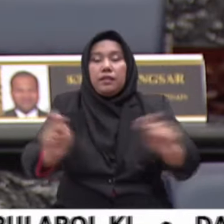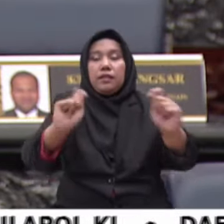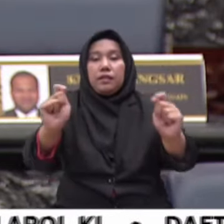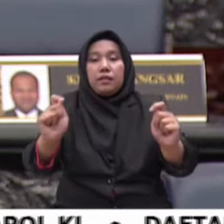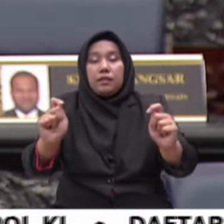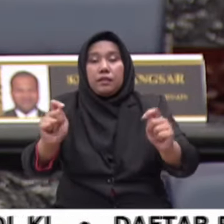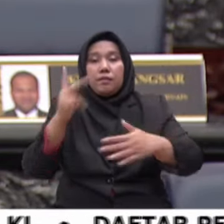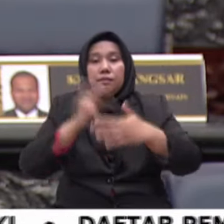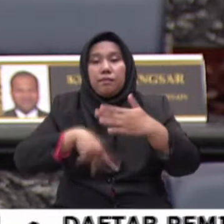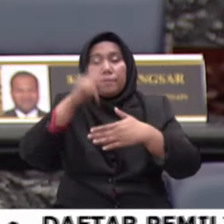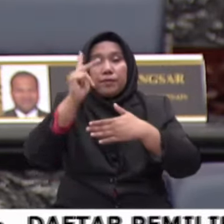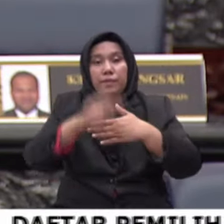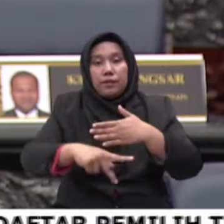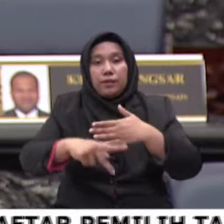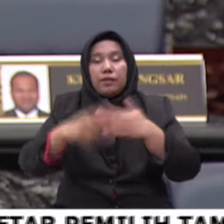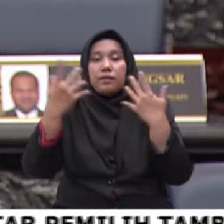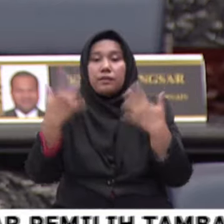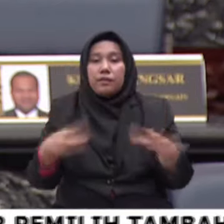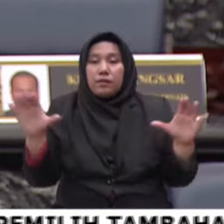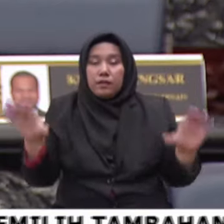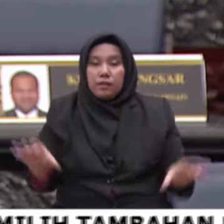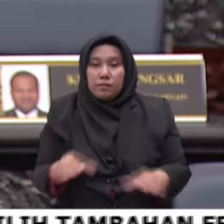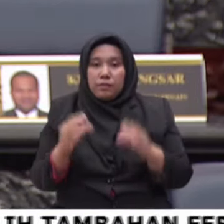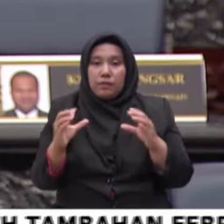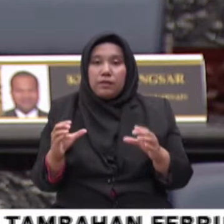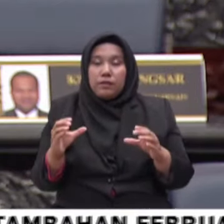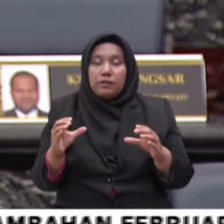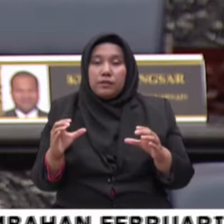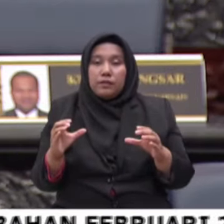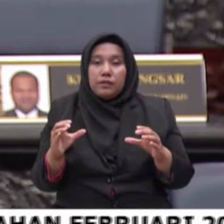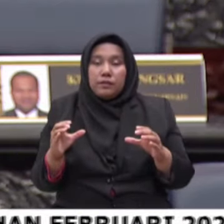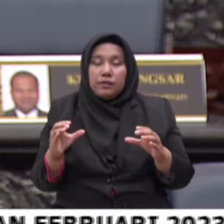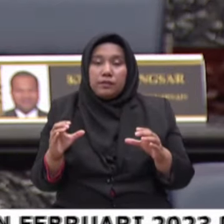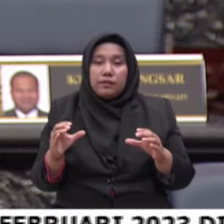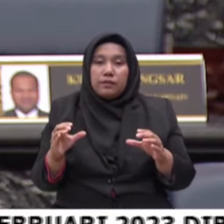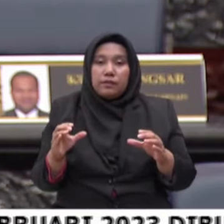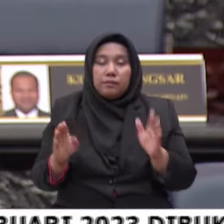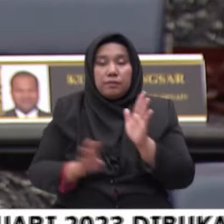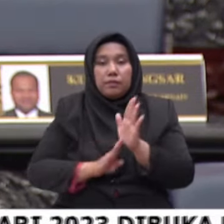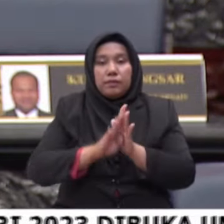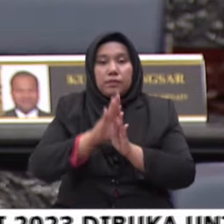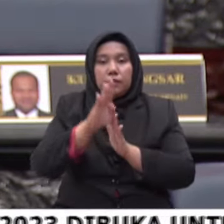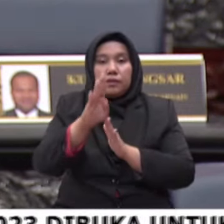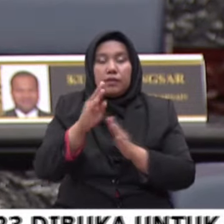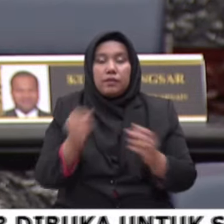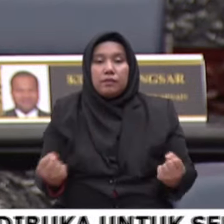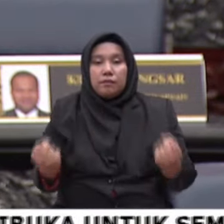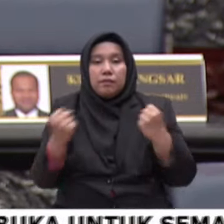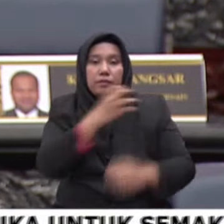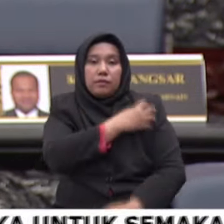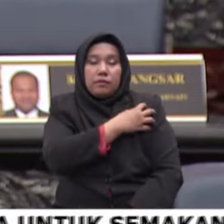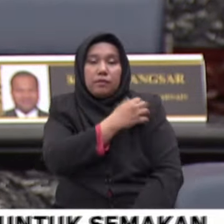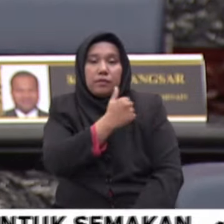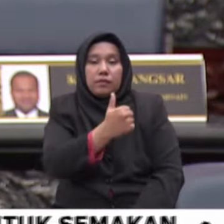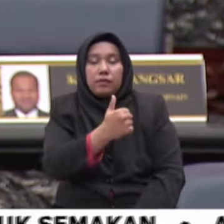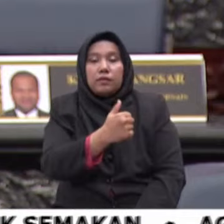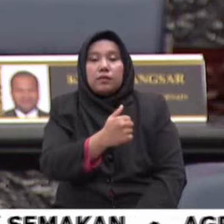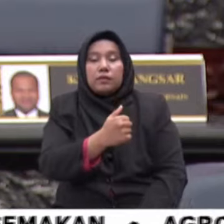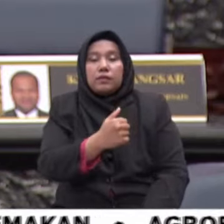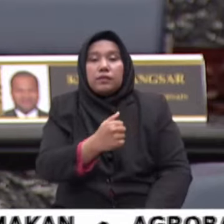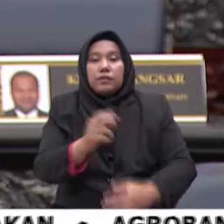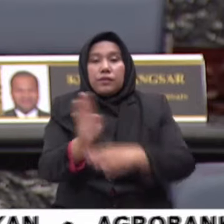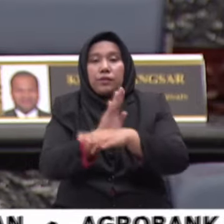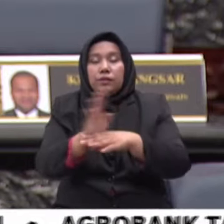program-program yang telah dilaksanakan bagi pembangunan dan pemerkasaan usahawan-usahawan